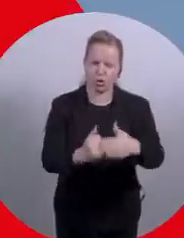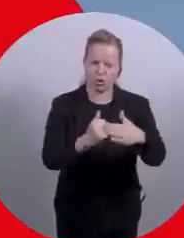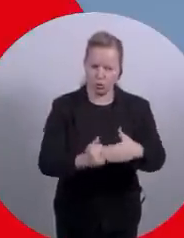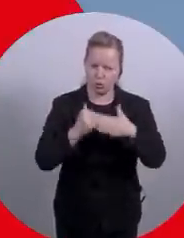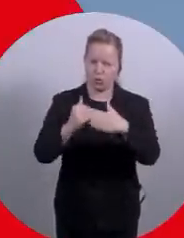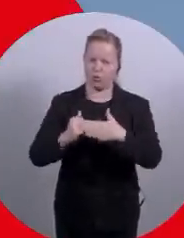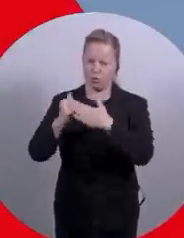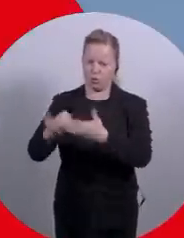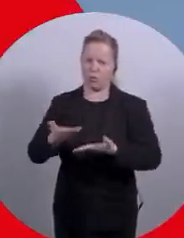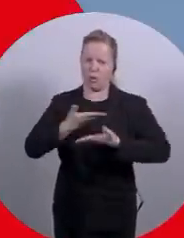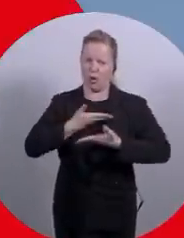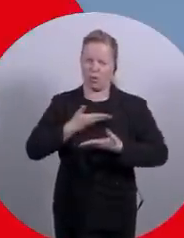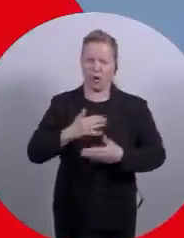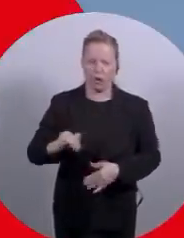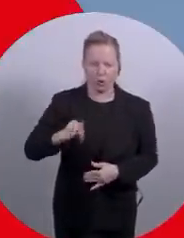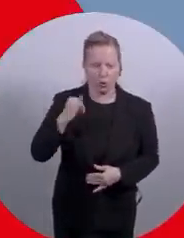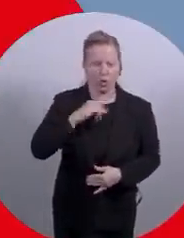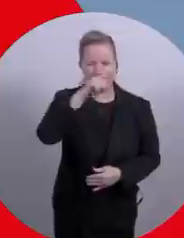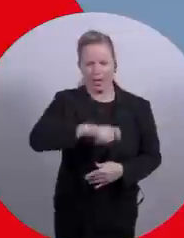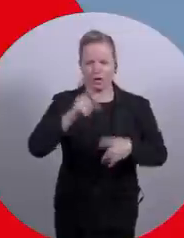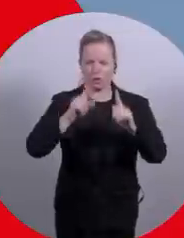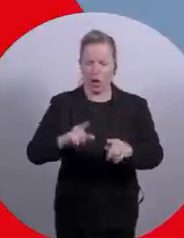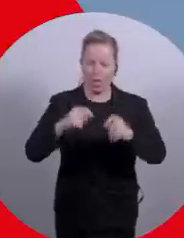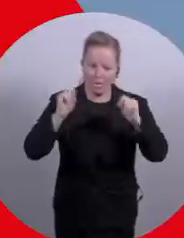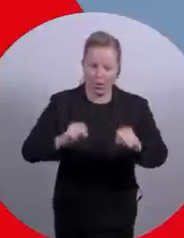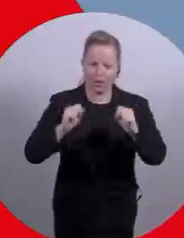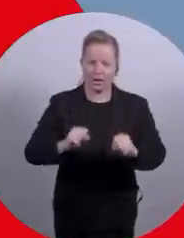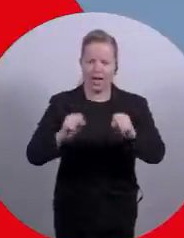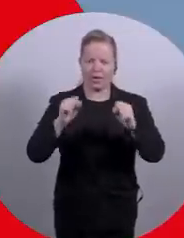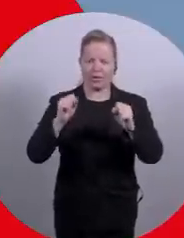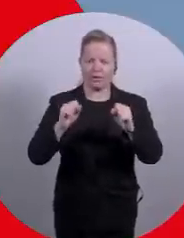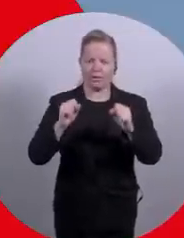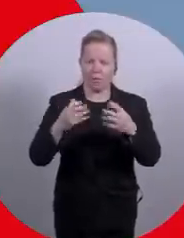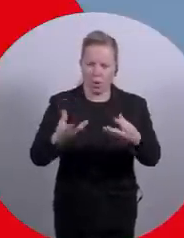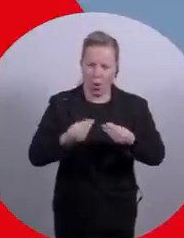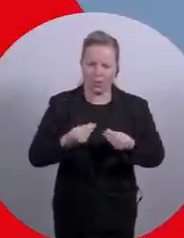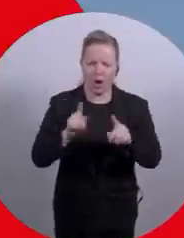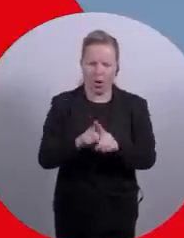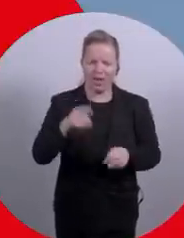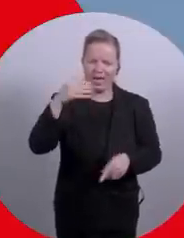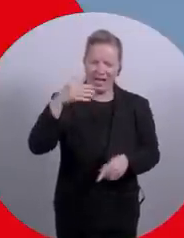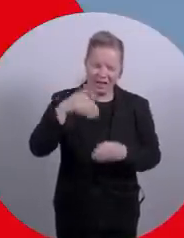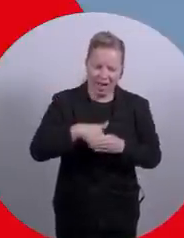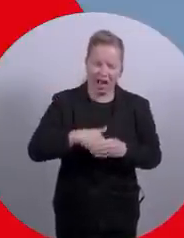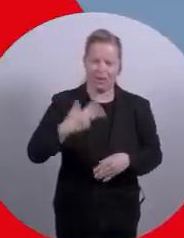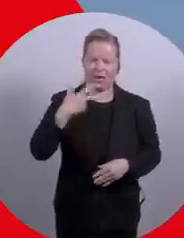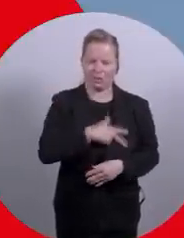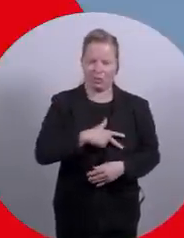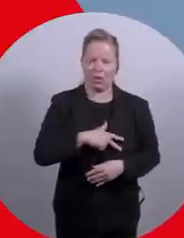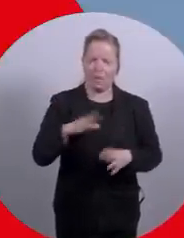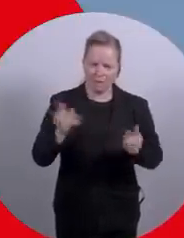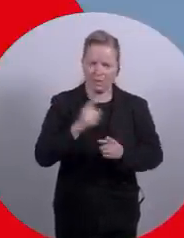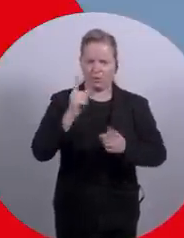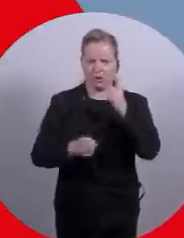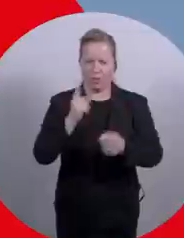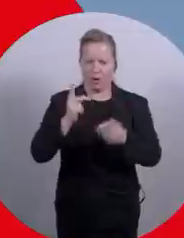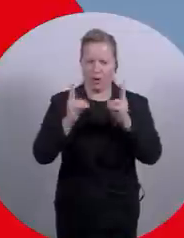in den die Möglichkeit geben auch innerhalb der SPÖ mitbestimmen zu können doch nicht nur das